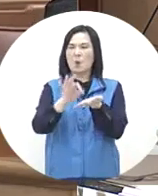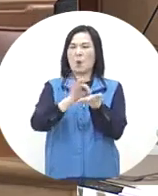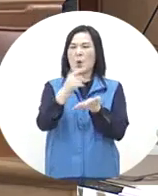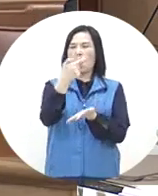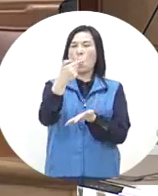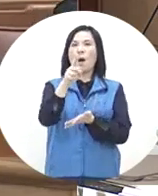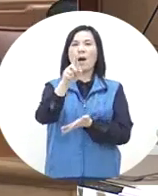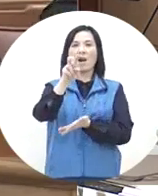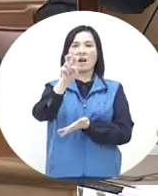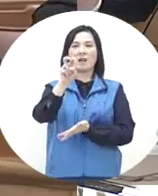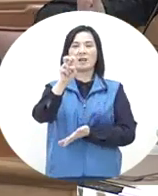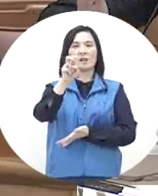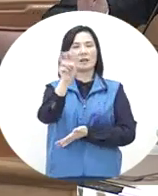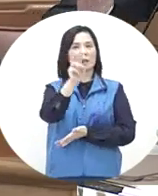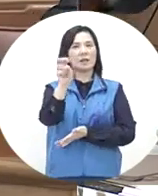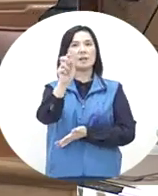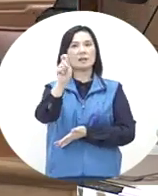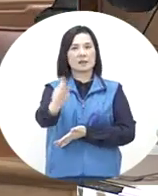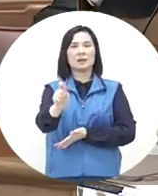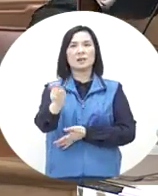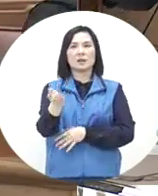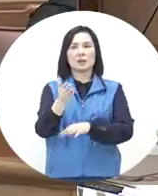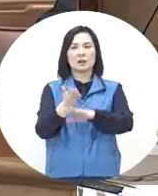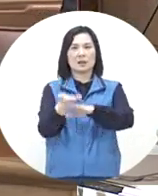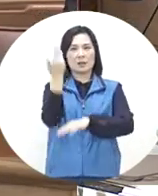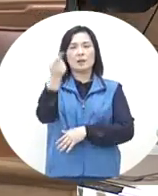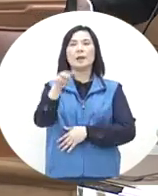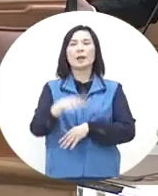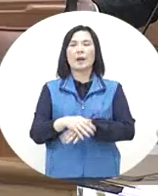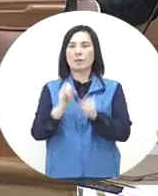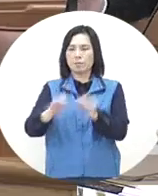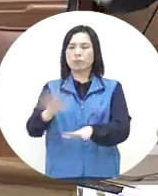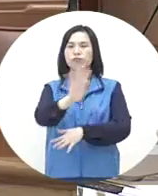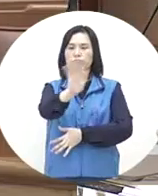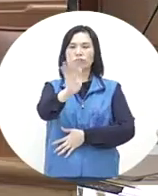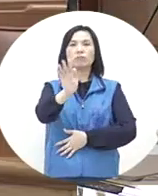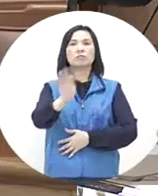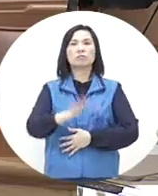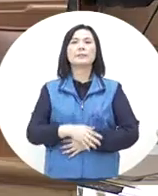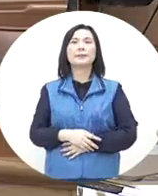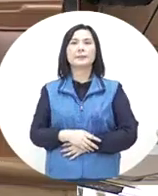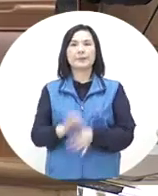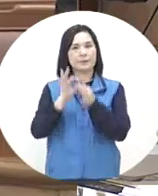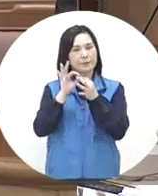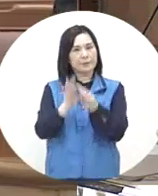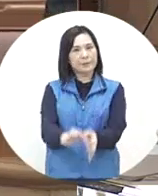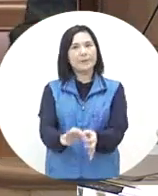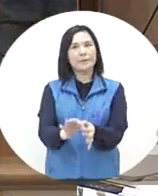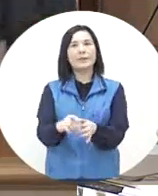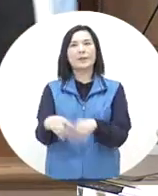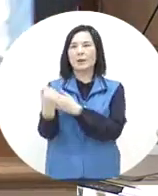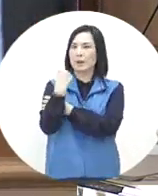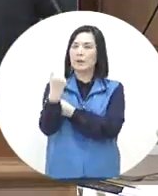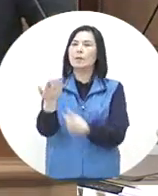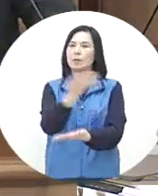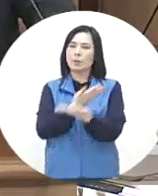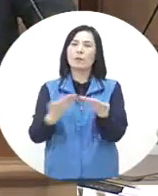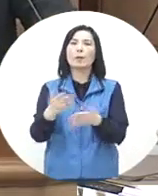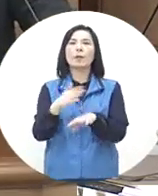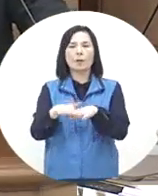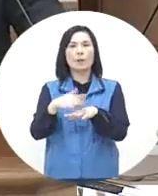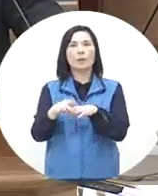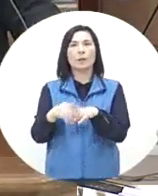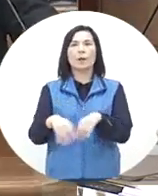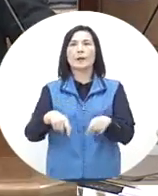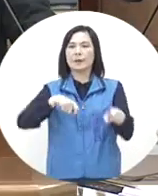方案， 会超过。 我们不要放弃，我们不要放弃，也拜托市长不要放弃，要继续的。 我们尽量沟通，好不好？ 照在规划，然后去沟通，去